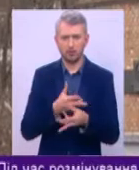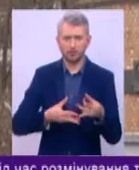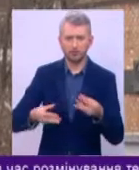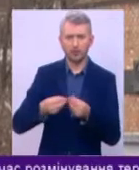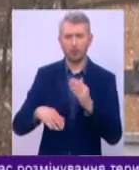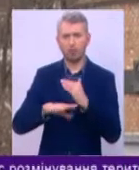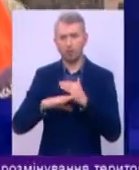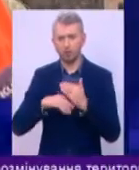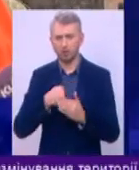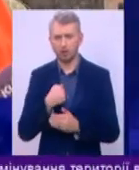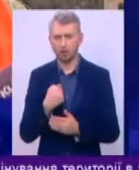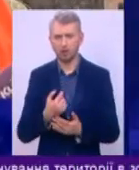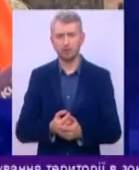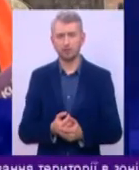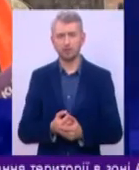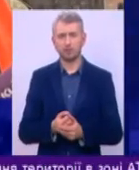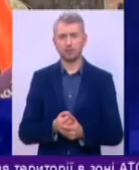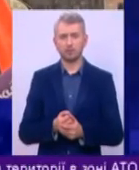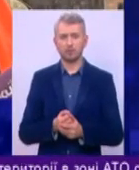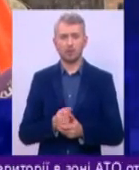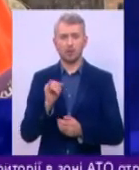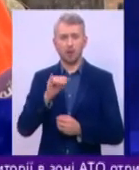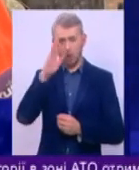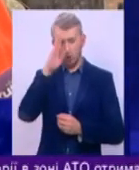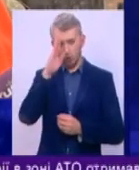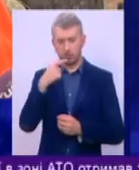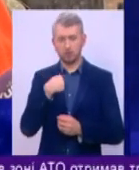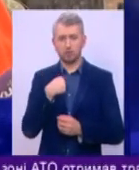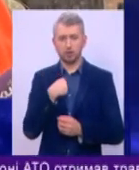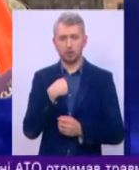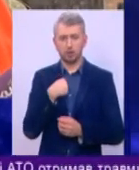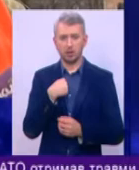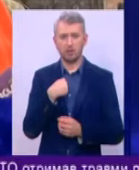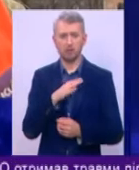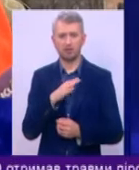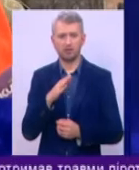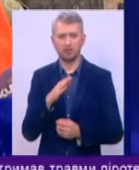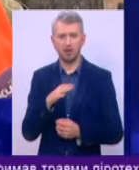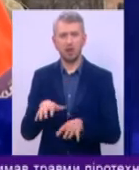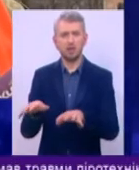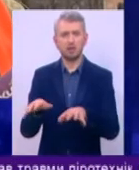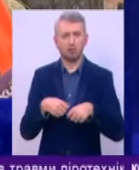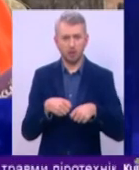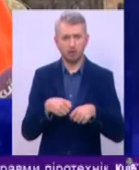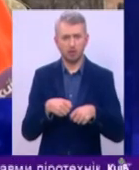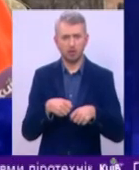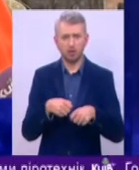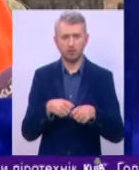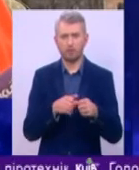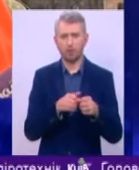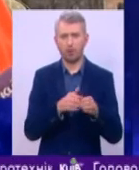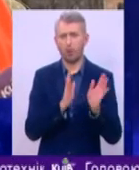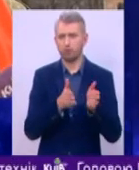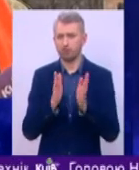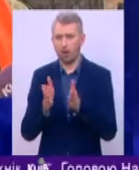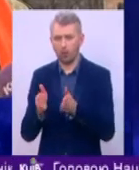мені, виходить. От. І хлопці мене затягнули, а забрали вже в обшагу. А